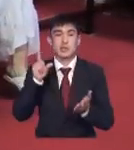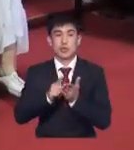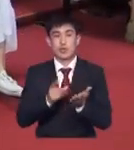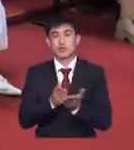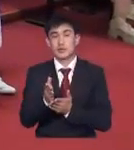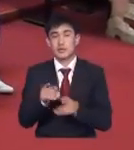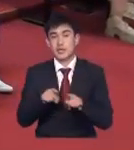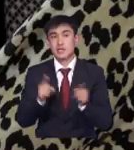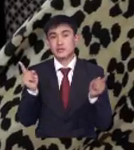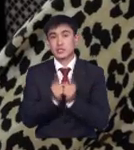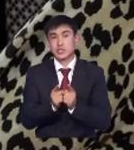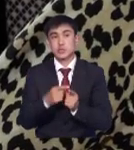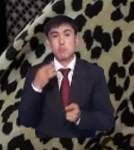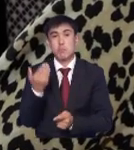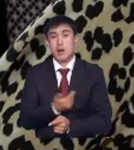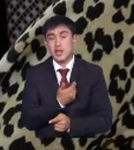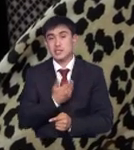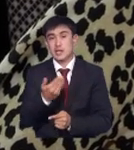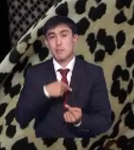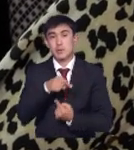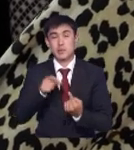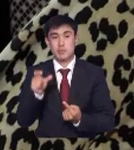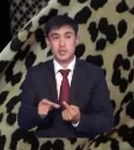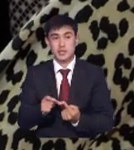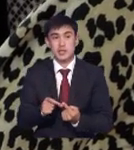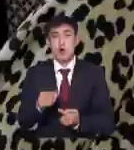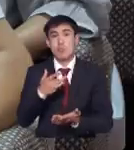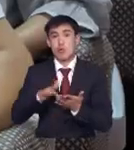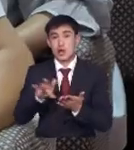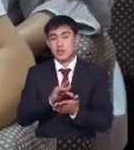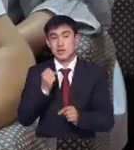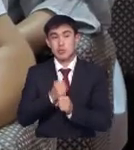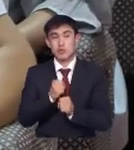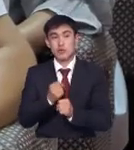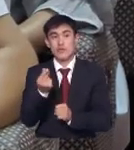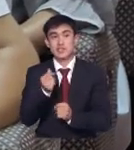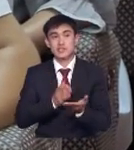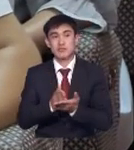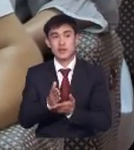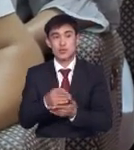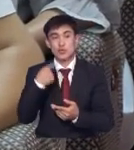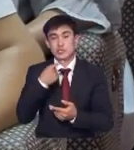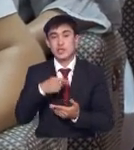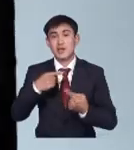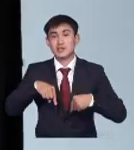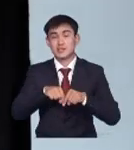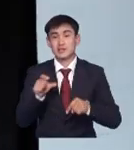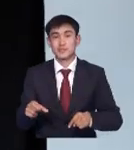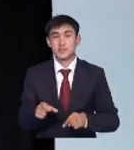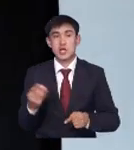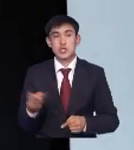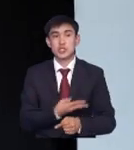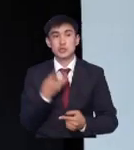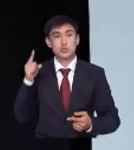сфере такие встречи очень полезны для предпринимателей бухгалтеров работников сферы утверждают организаторы